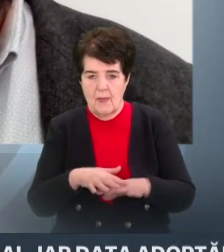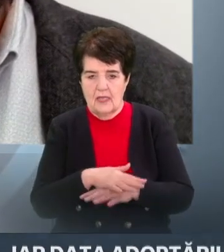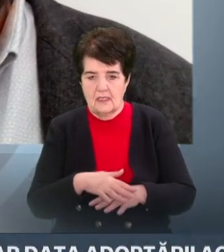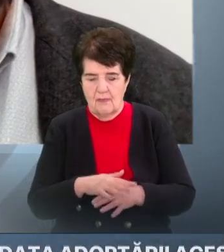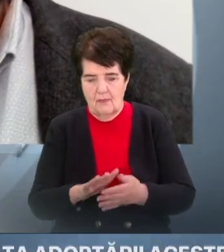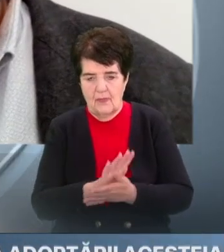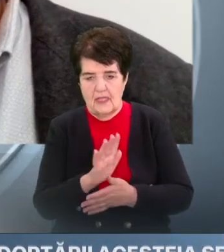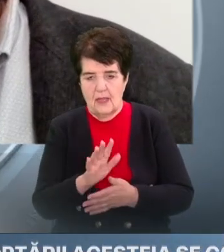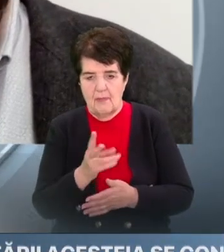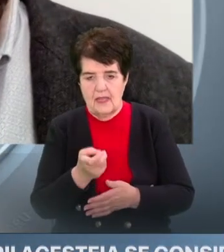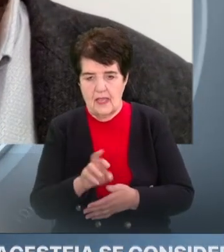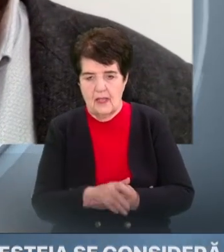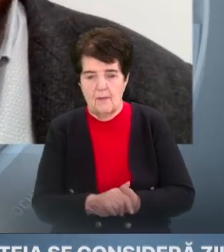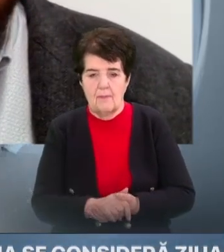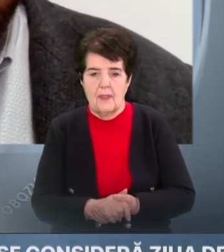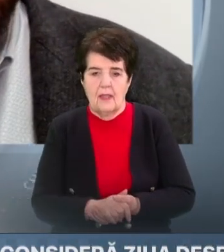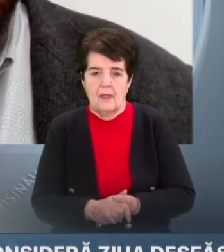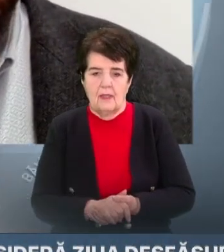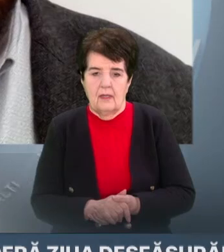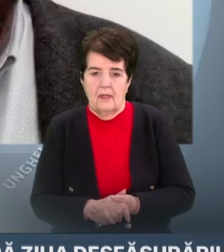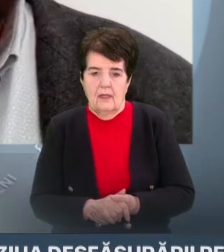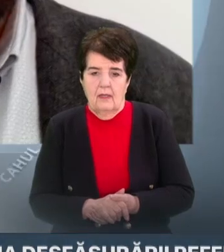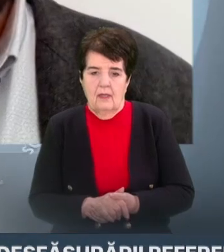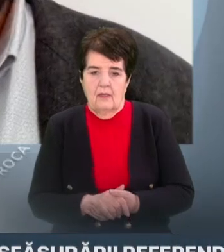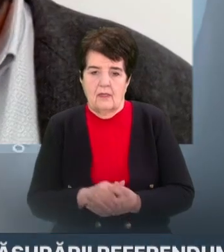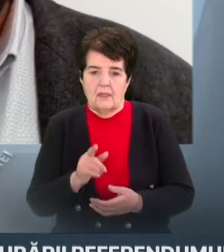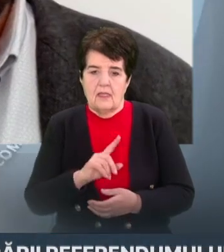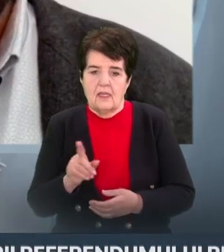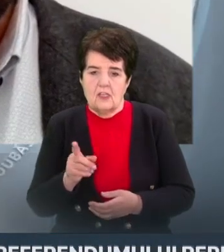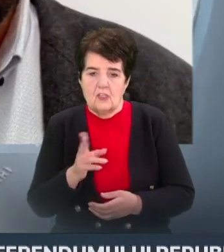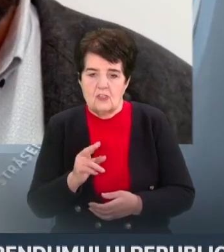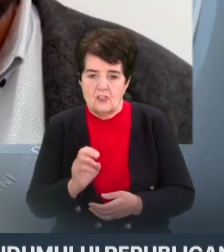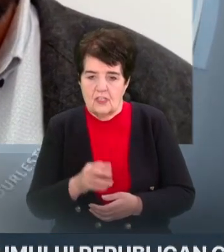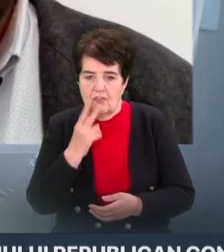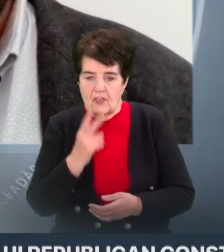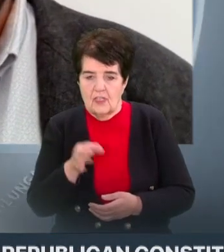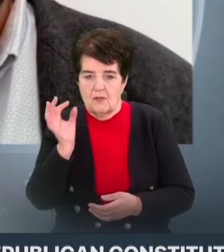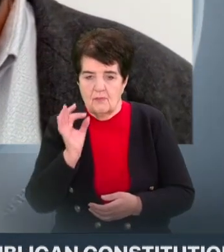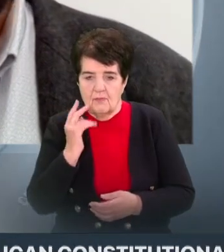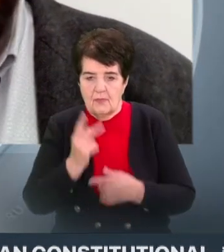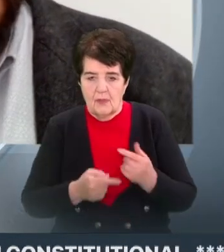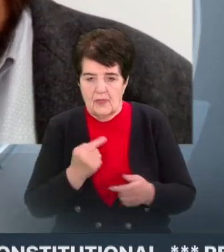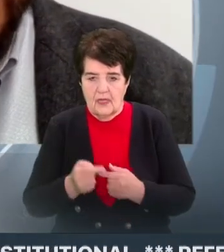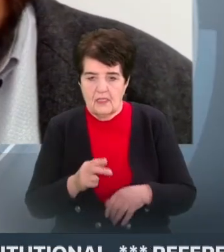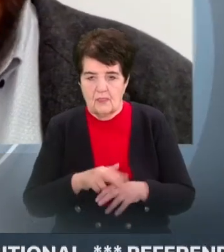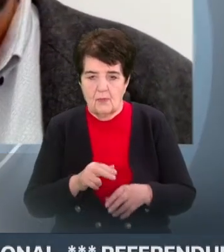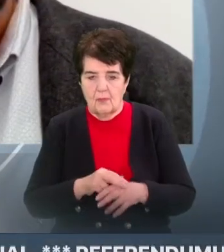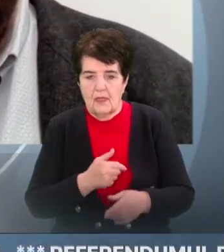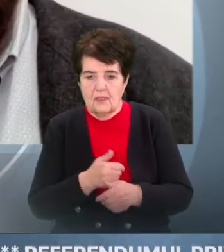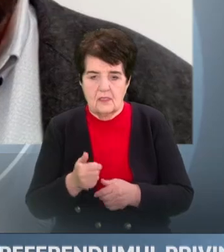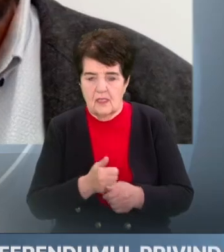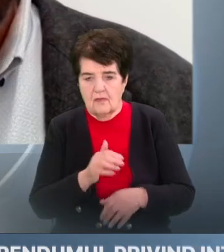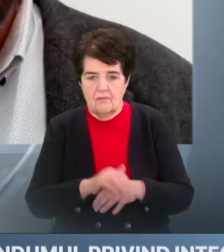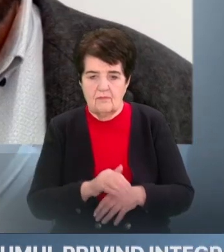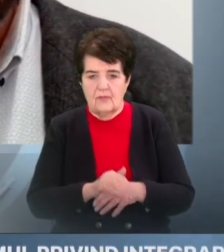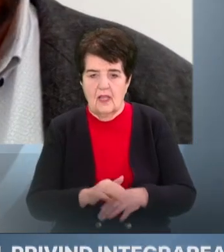De ce nu există urmări ale acestor dezvăluiri? De ce vedem în permanență cum poliția documentează cazuri?